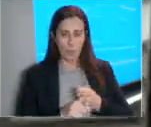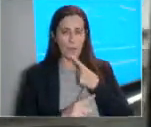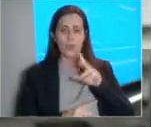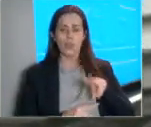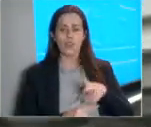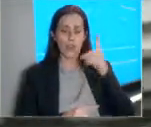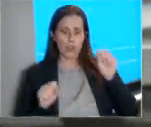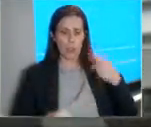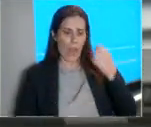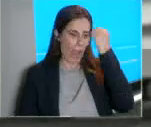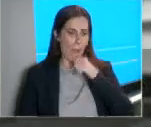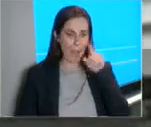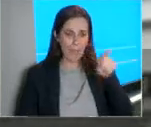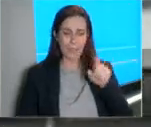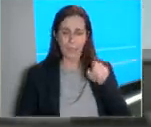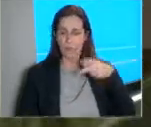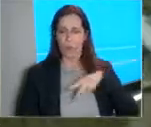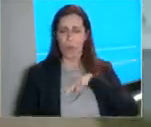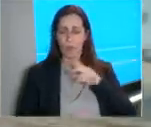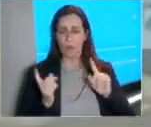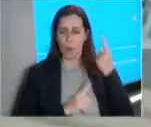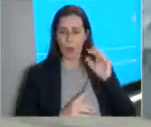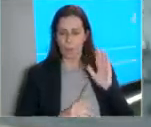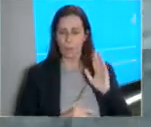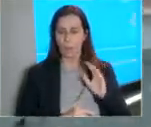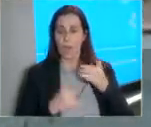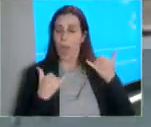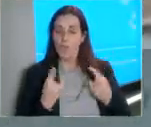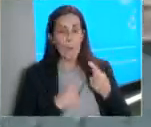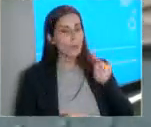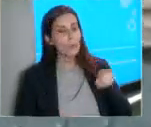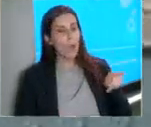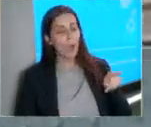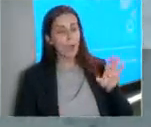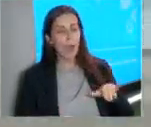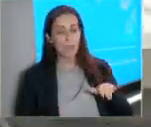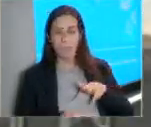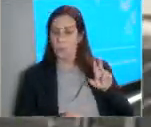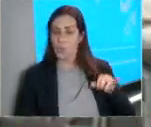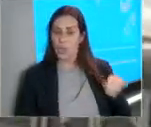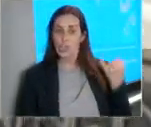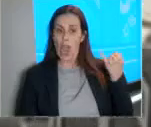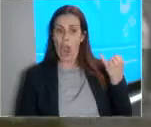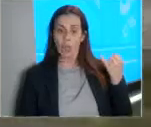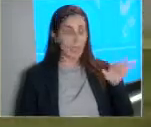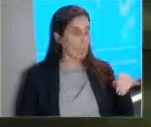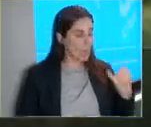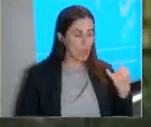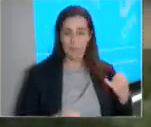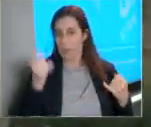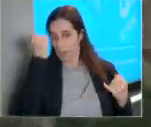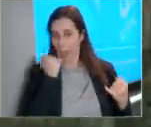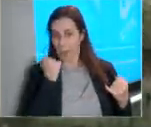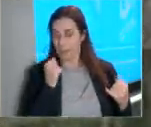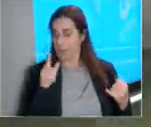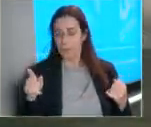אמרנו יש ריבון אחד בעזה, קוראים לו חמאס, והוא אחרי על מה שקורה שם. פתאום היום המצב השתנה, ויש לנו שתי כתובות,